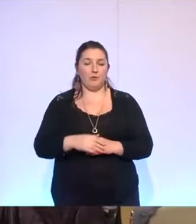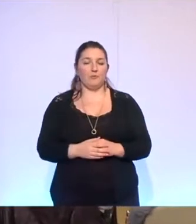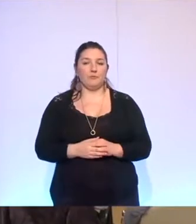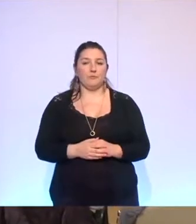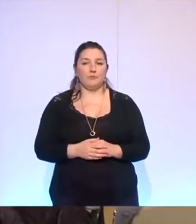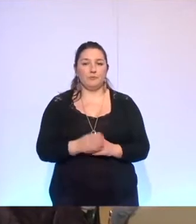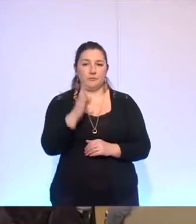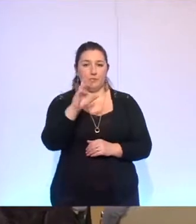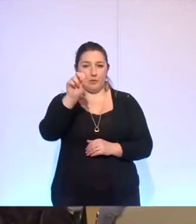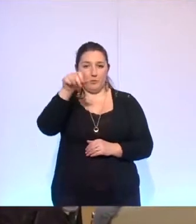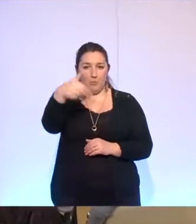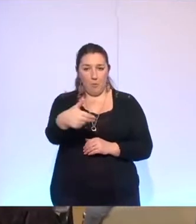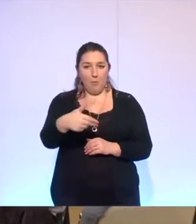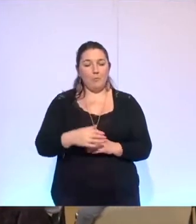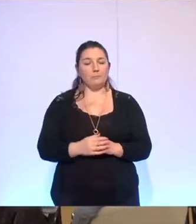Bron Paul.